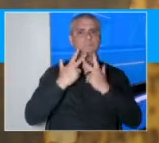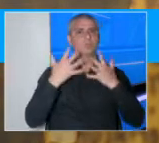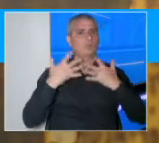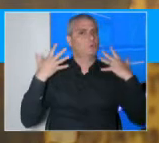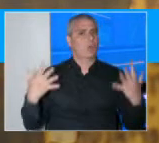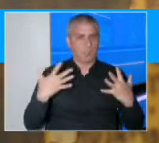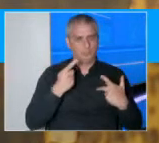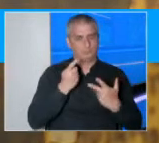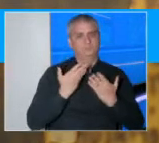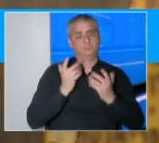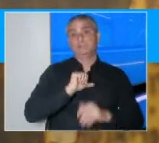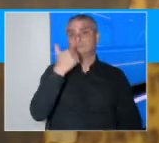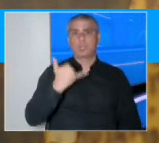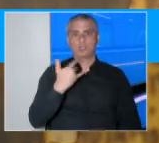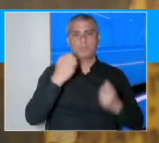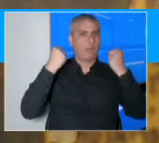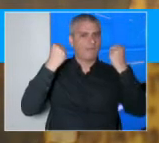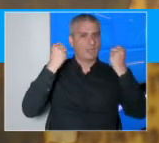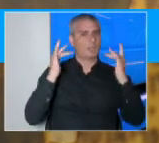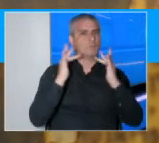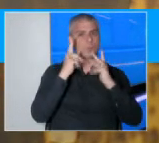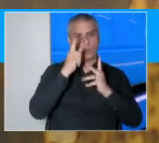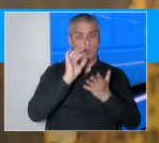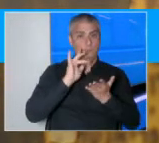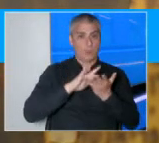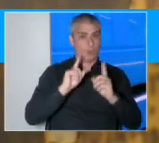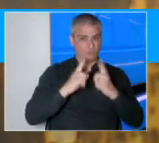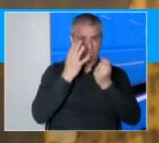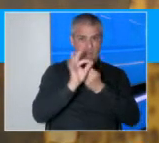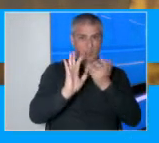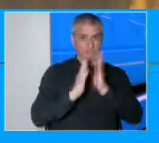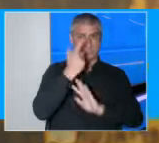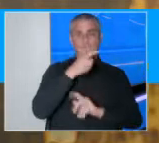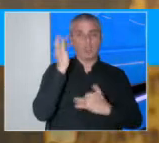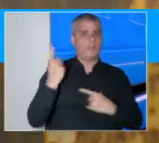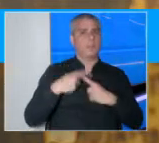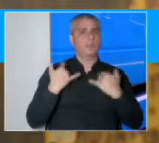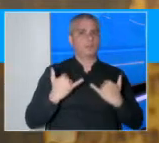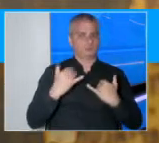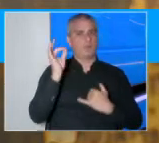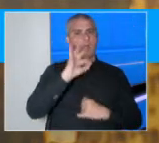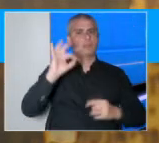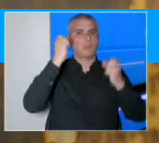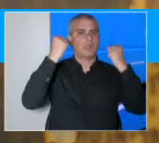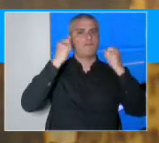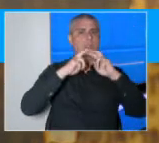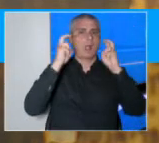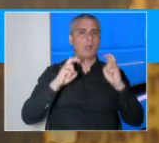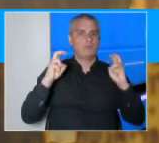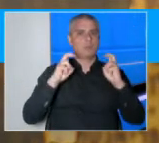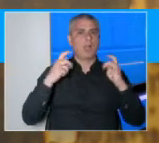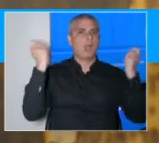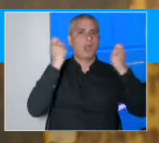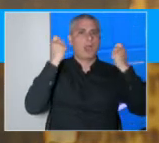נרחבת, שסייעה היה היום בהפגנה שהתקיימה במקום האירוע. גם בשעה הזאת מתקיימת הפגנה של עמותת